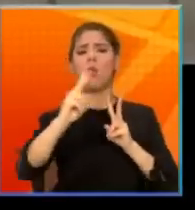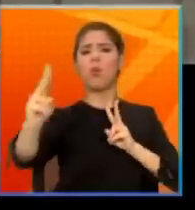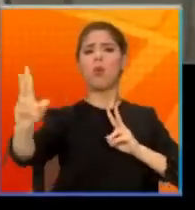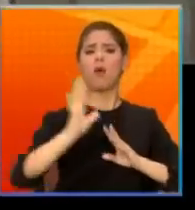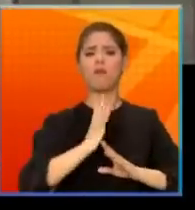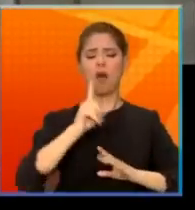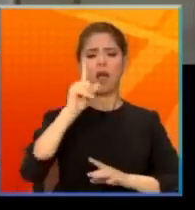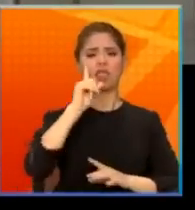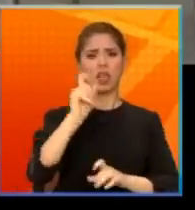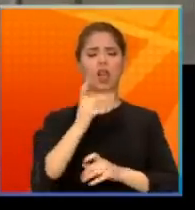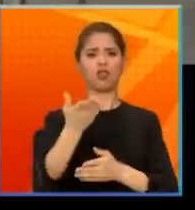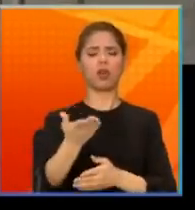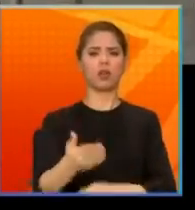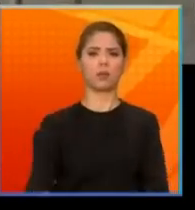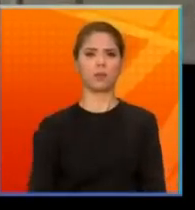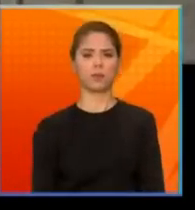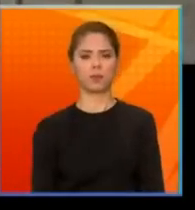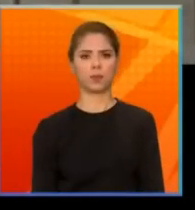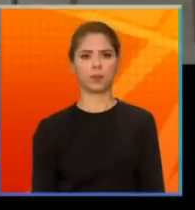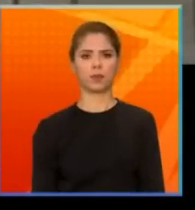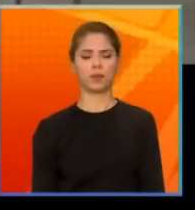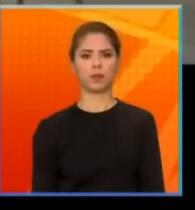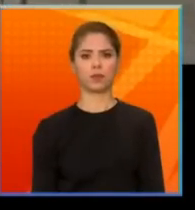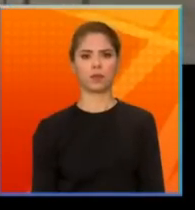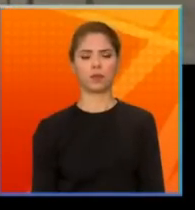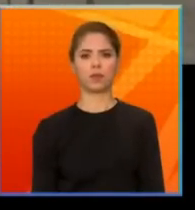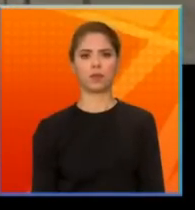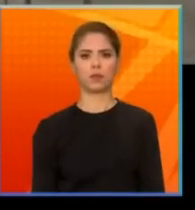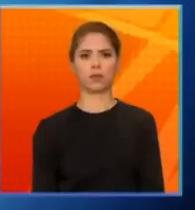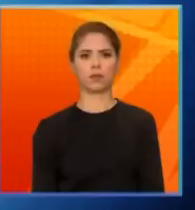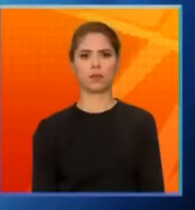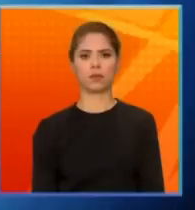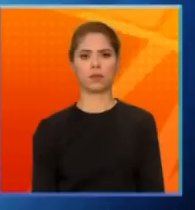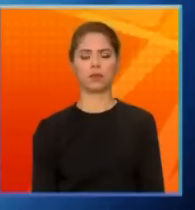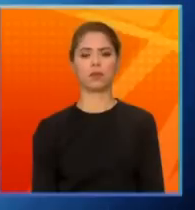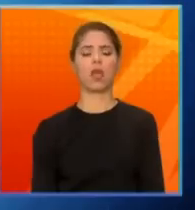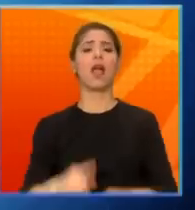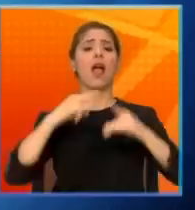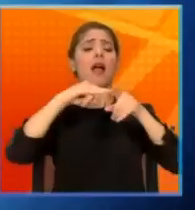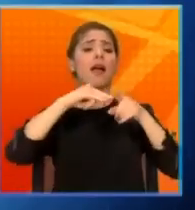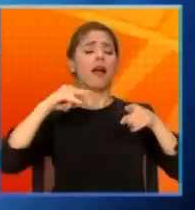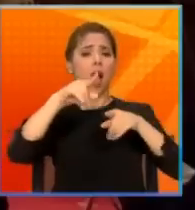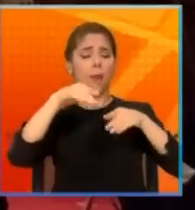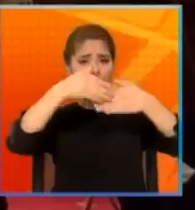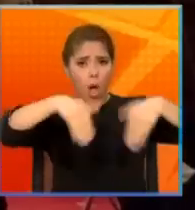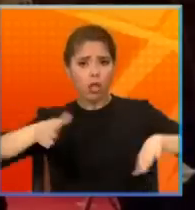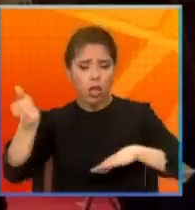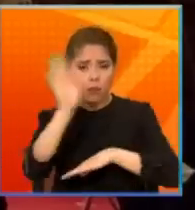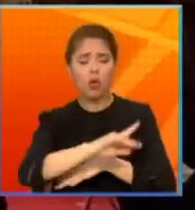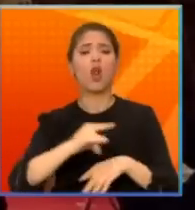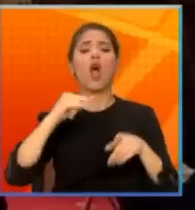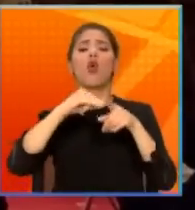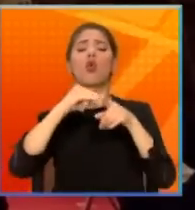kuyruklar dikkat çekti. Kabe'deki önlemlerin ardından